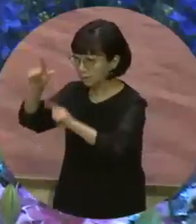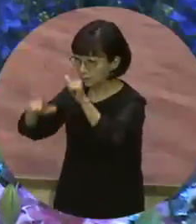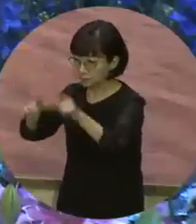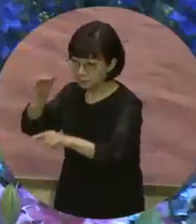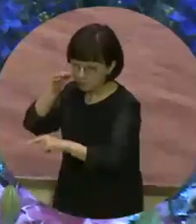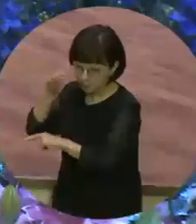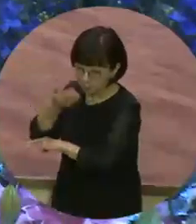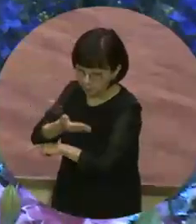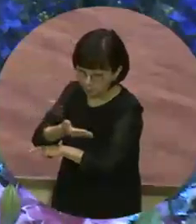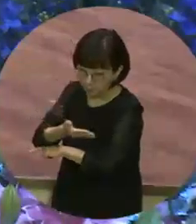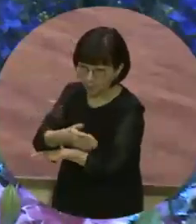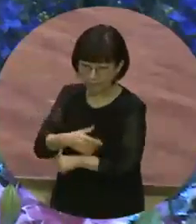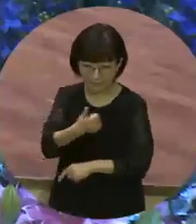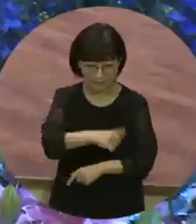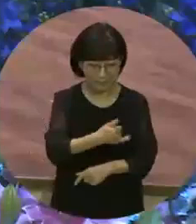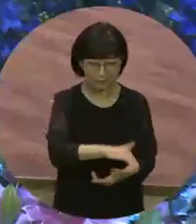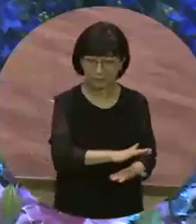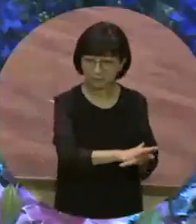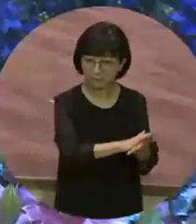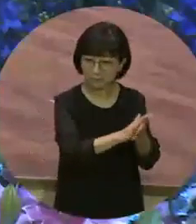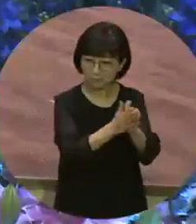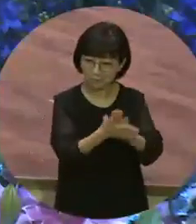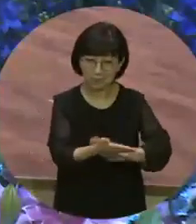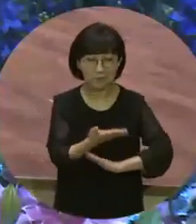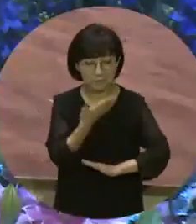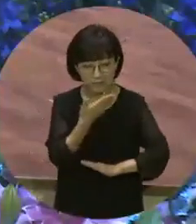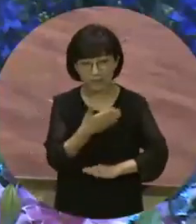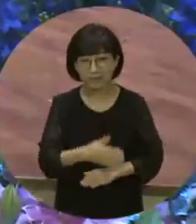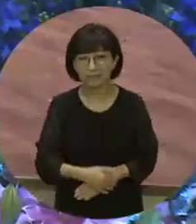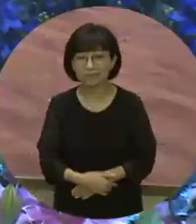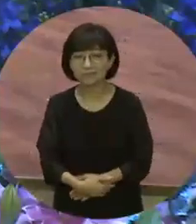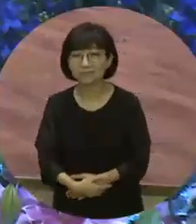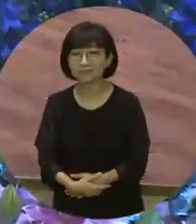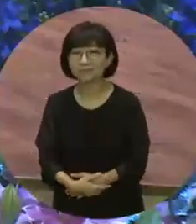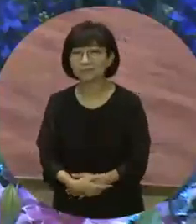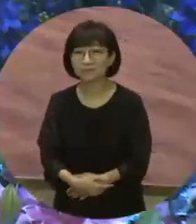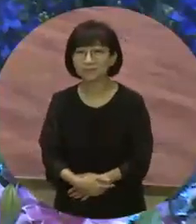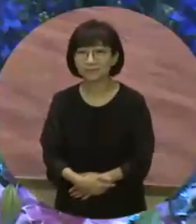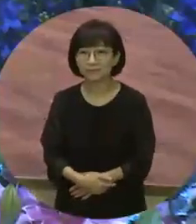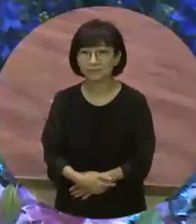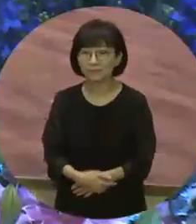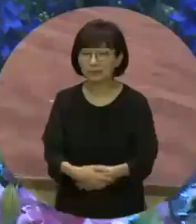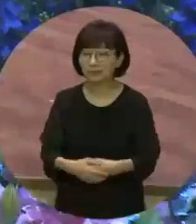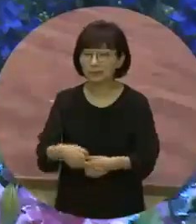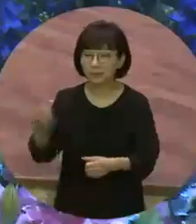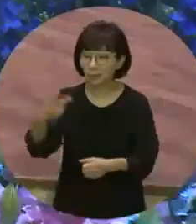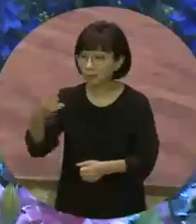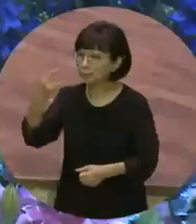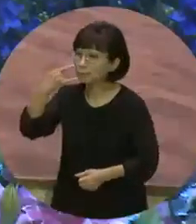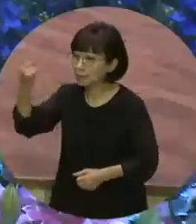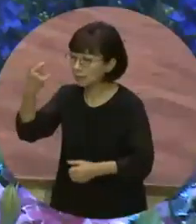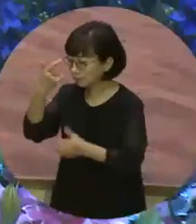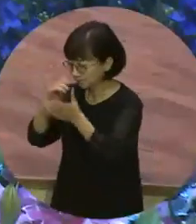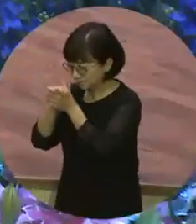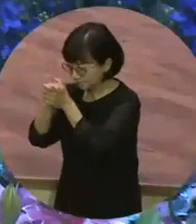날 변화오게 돼 있어요. 그 아이들이 변화가 오게 돼 있어요. 기도로 키운 자녀